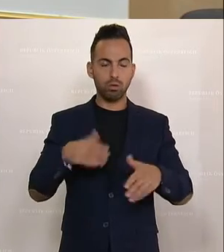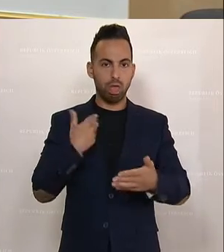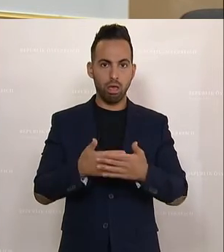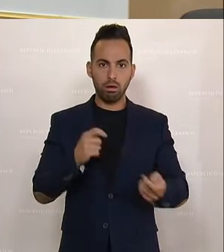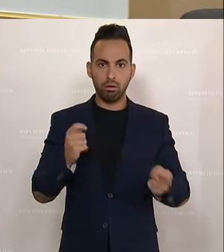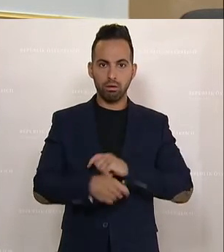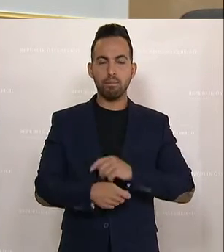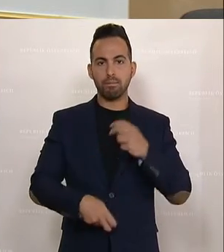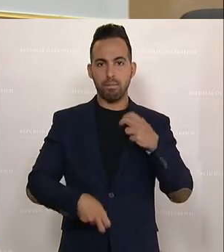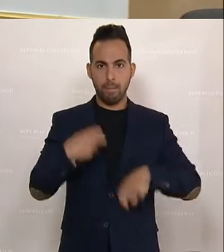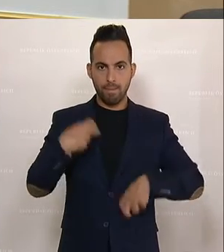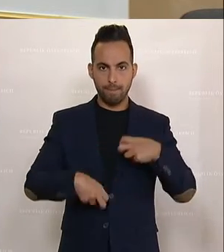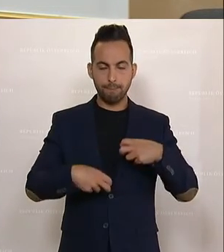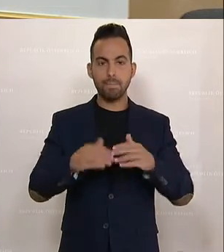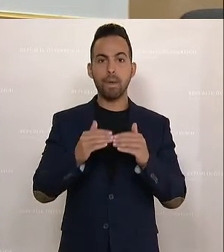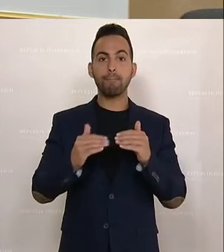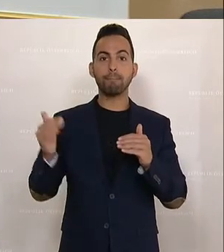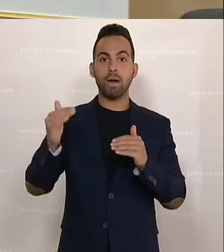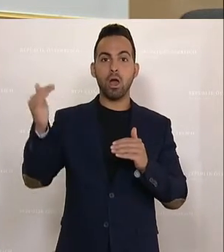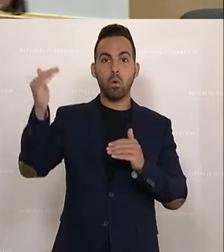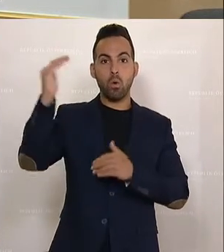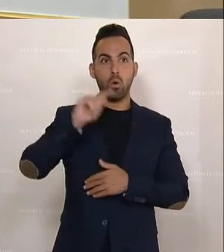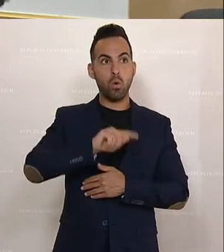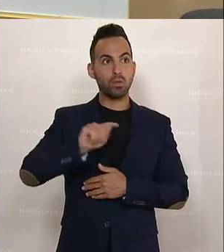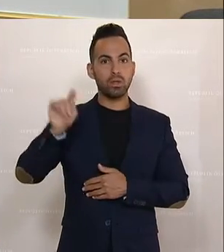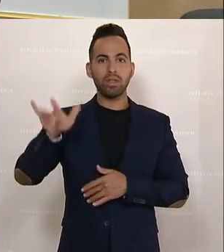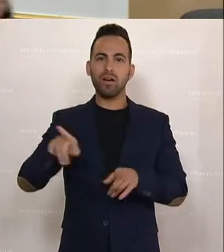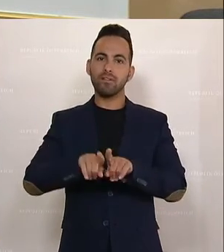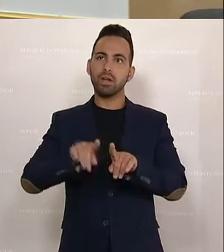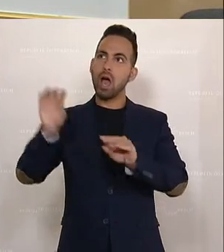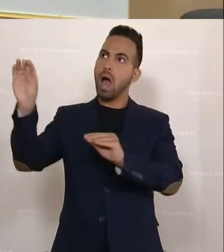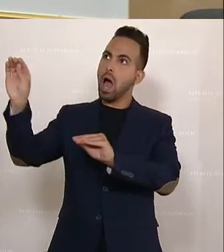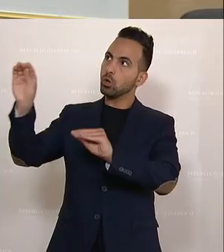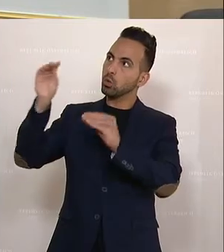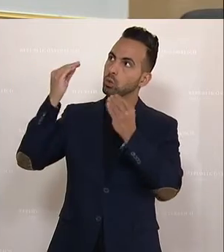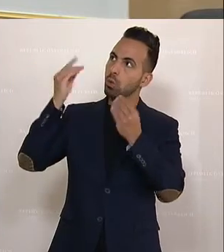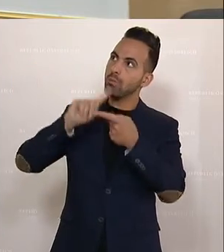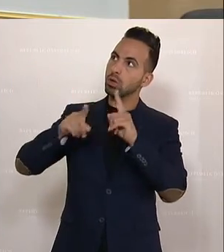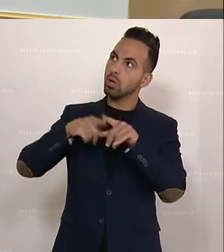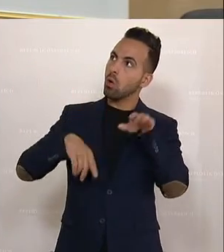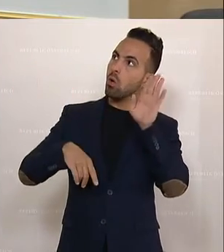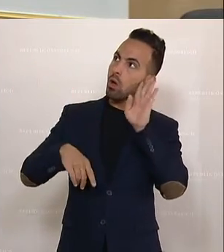Problem, wenn die Behörden eine Ankündigung der Politik hören,